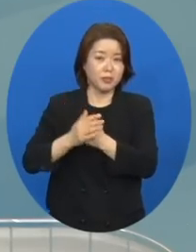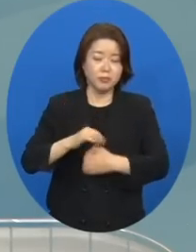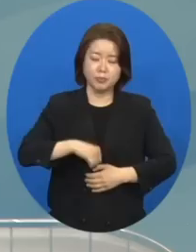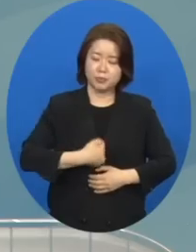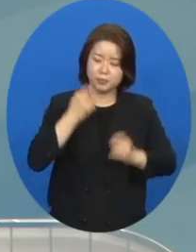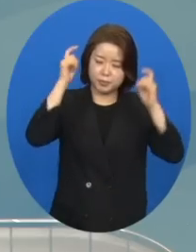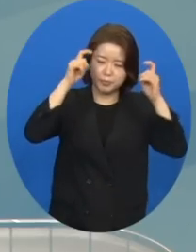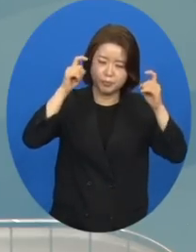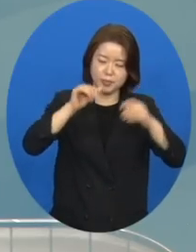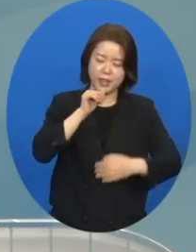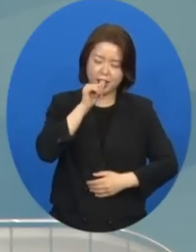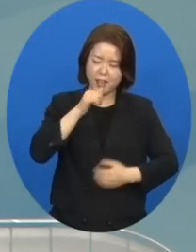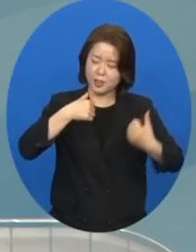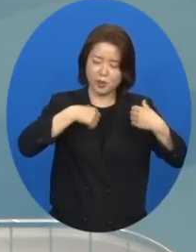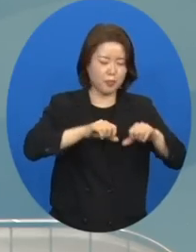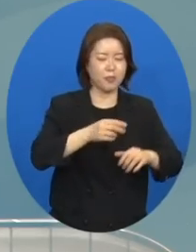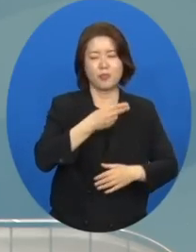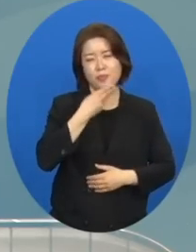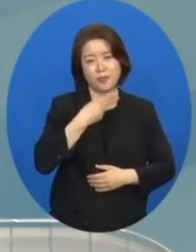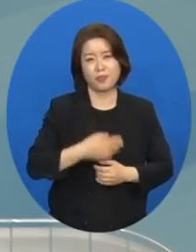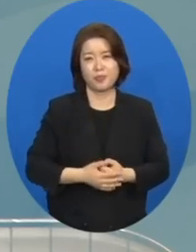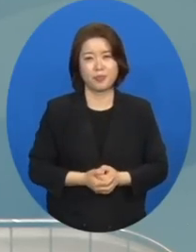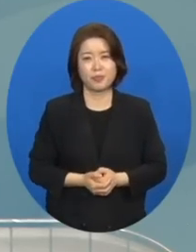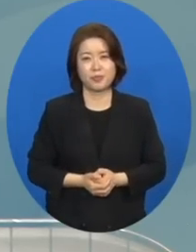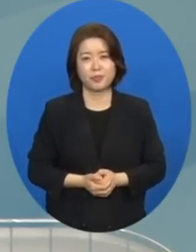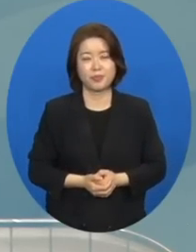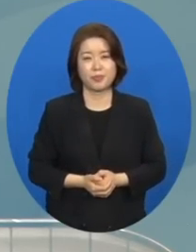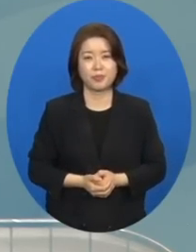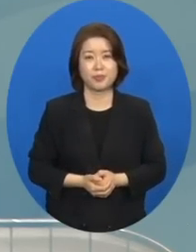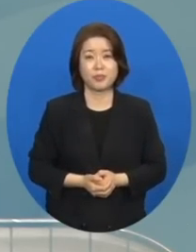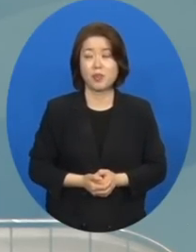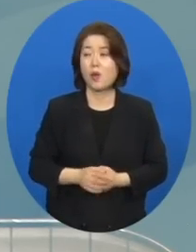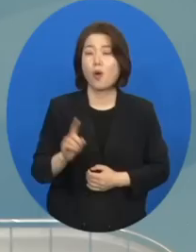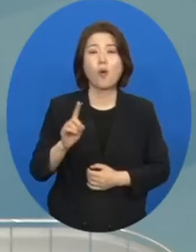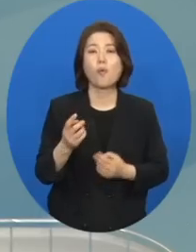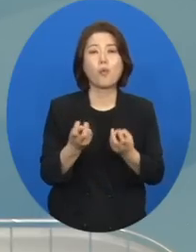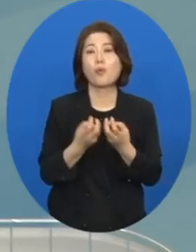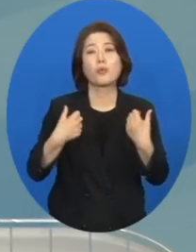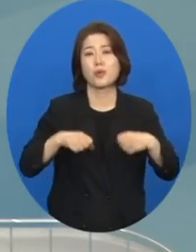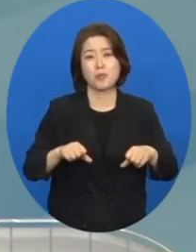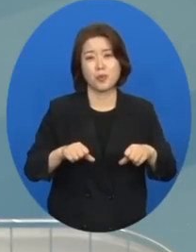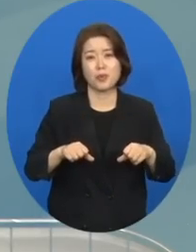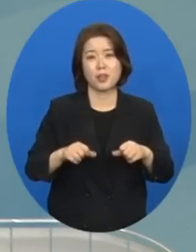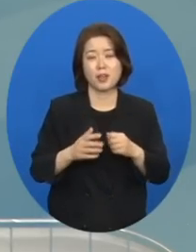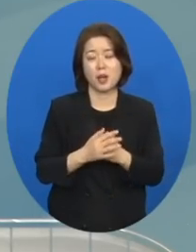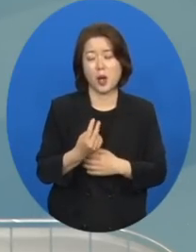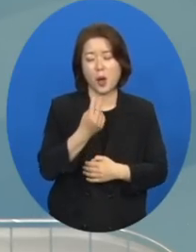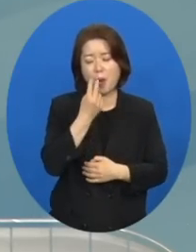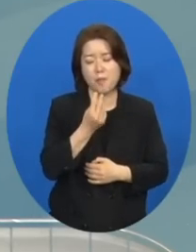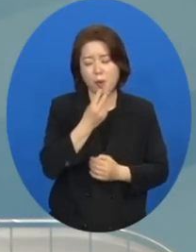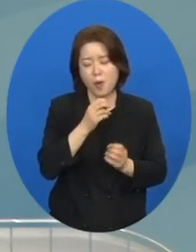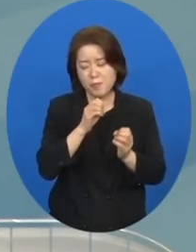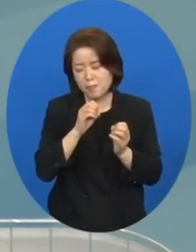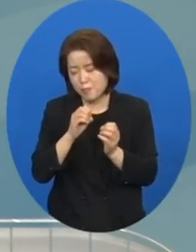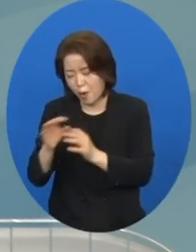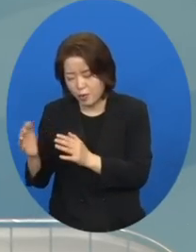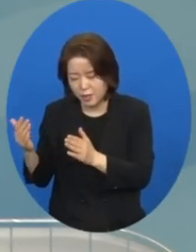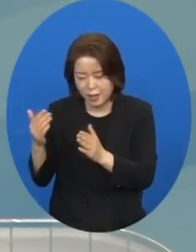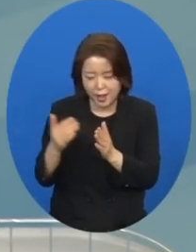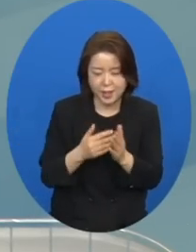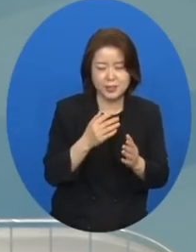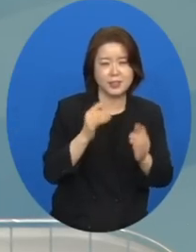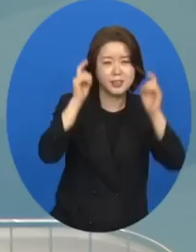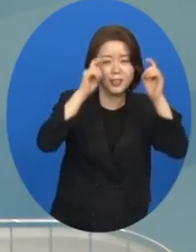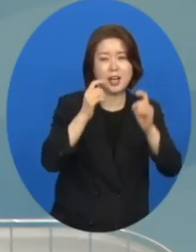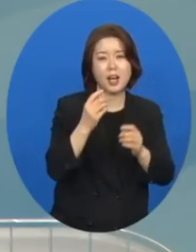절대 포기하지 않는다는 것입니다 아니 어떻게 포기 하죠 목숨을 바쳐서 까지 양을 구하는 데